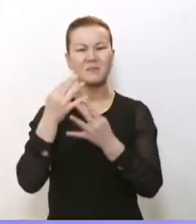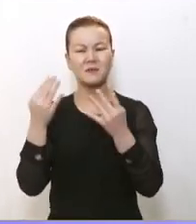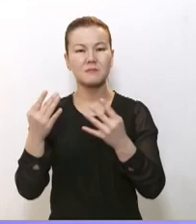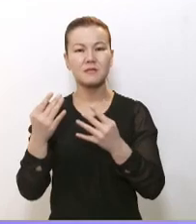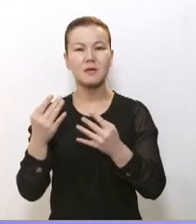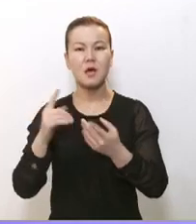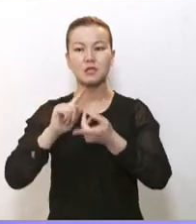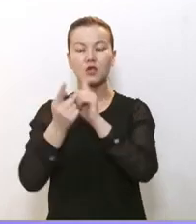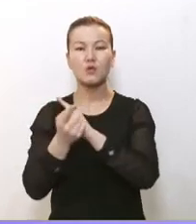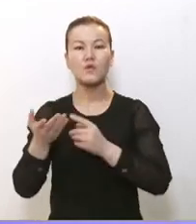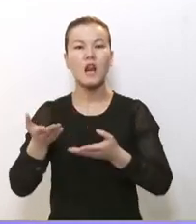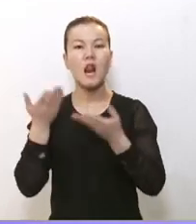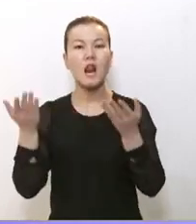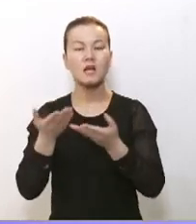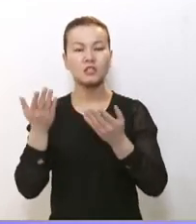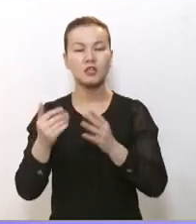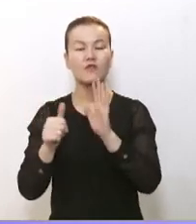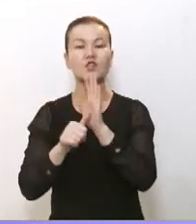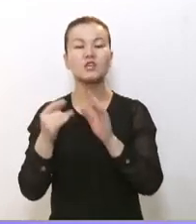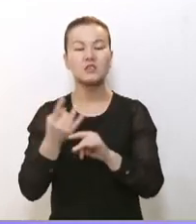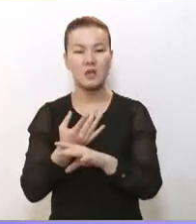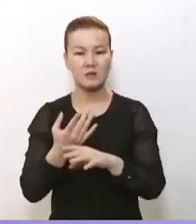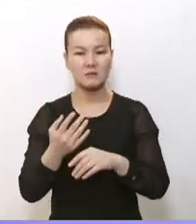становятся легче в 6 раз.